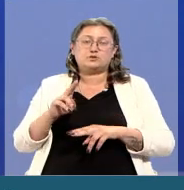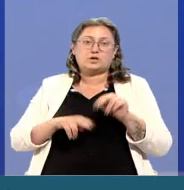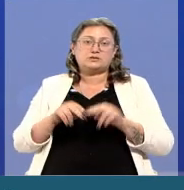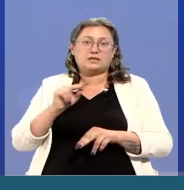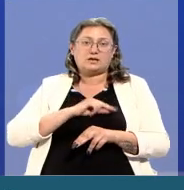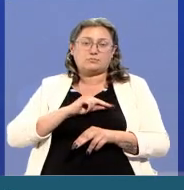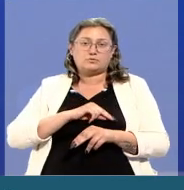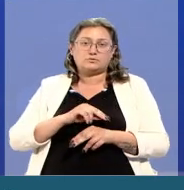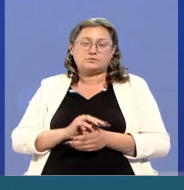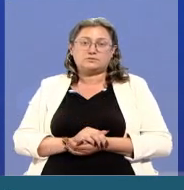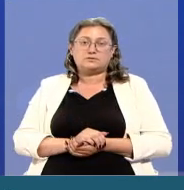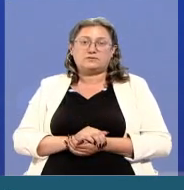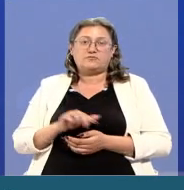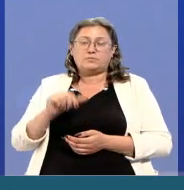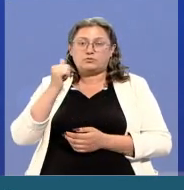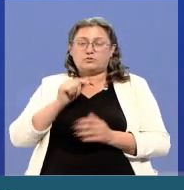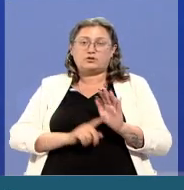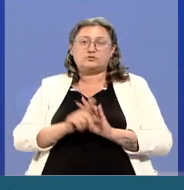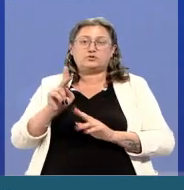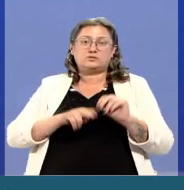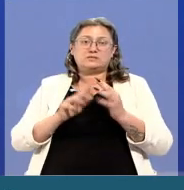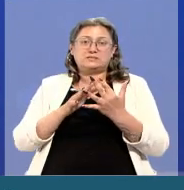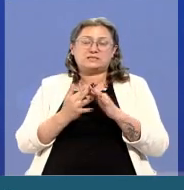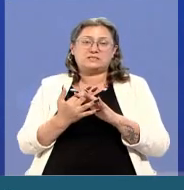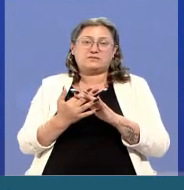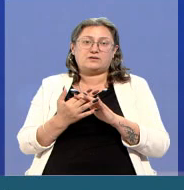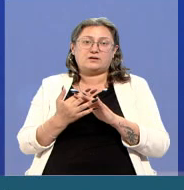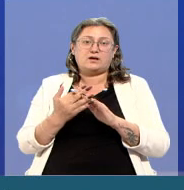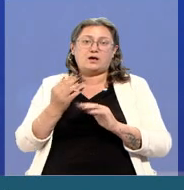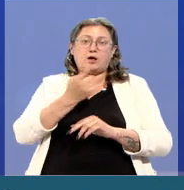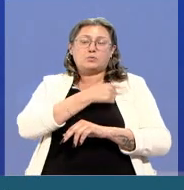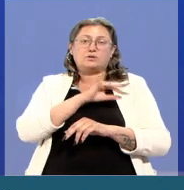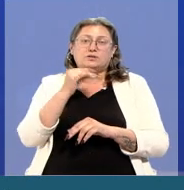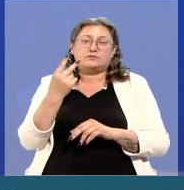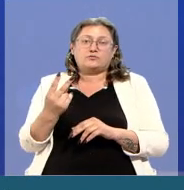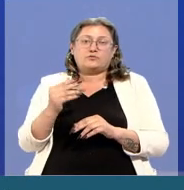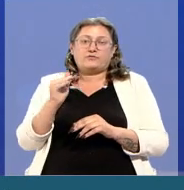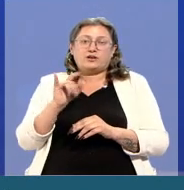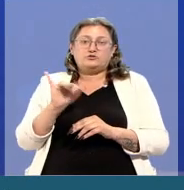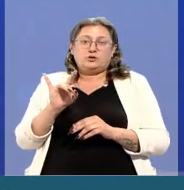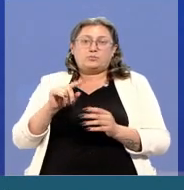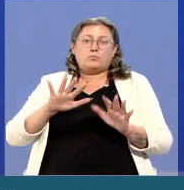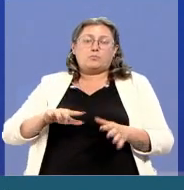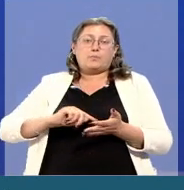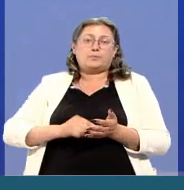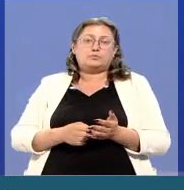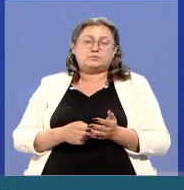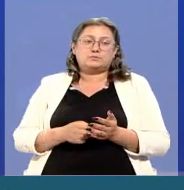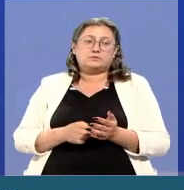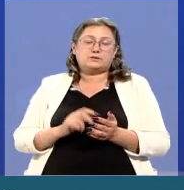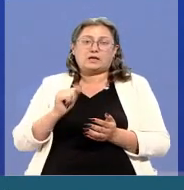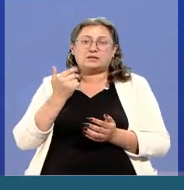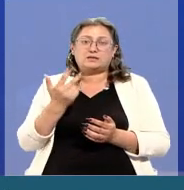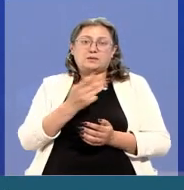тарту мәселесі бойынша бүгінгі күні тұрғын үй Қостанай облысының энергетика және тұрғын үй коммуналдық шаруашылық басқармасымен